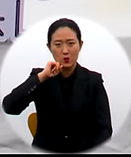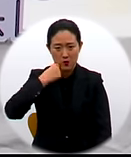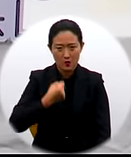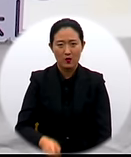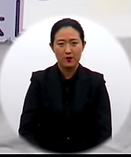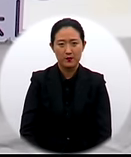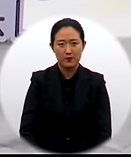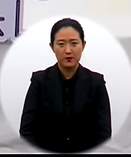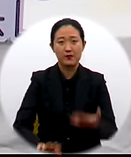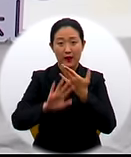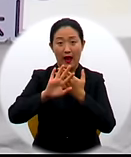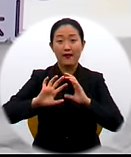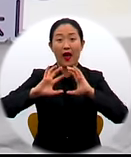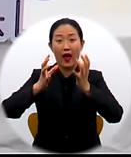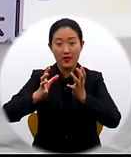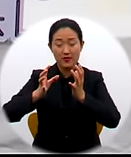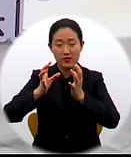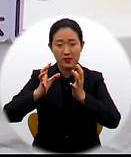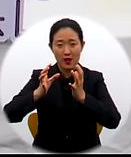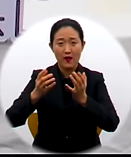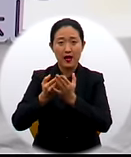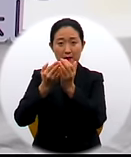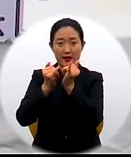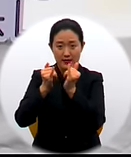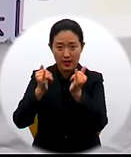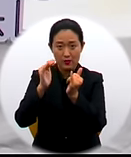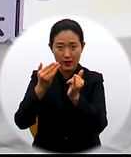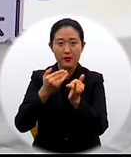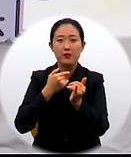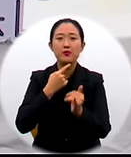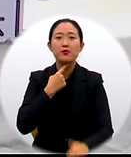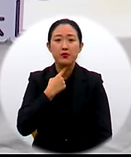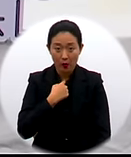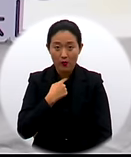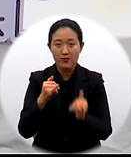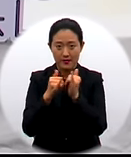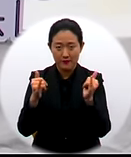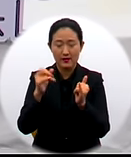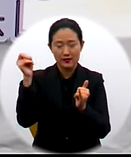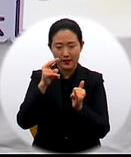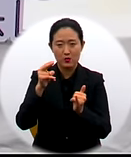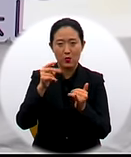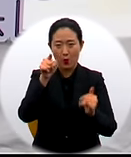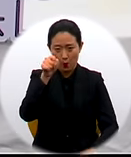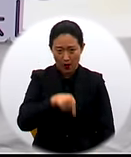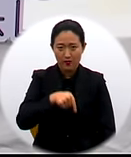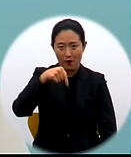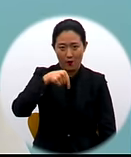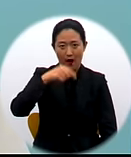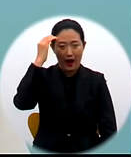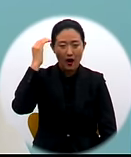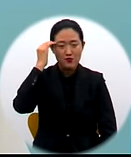정말 해외에서 개발하던 분들이 한국에 들어와서 iOS 개발을 이어가시는 분들입니다. AOS 개발은 또